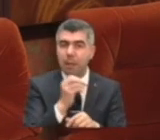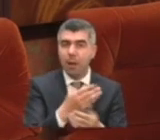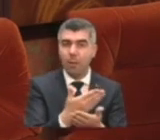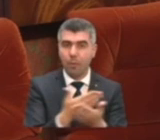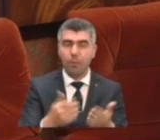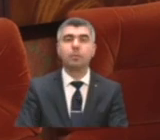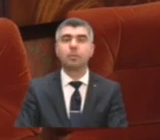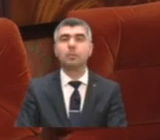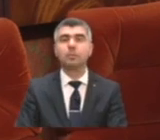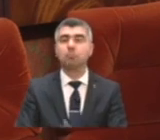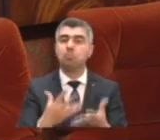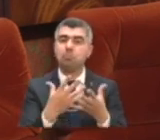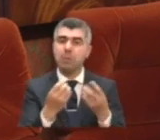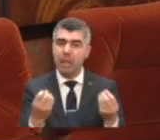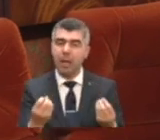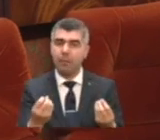فيه بزاف ديال